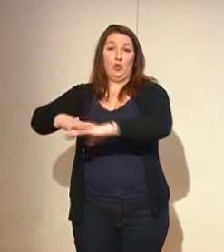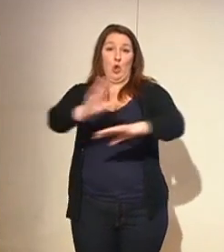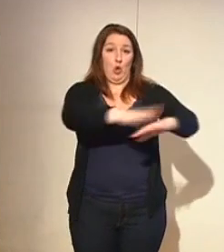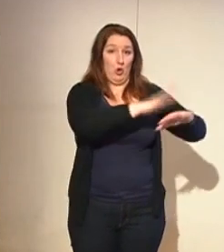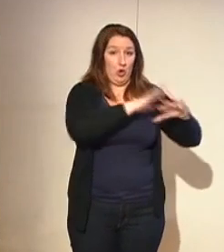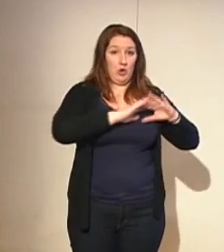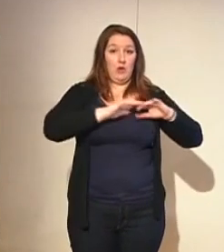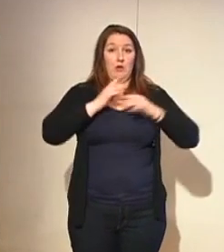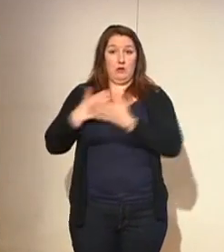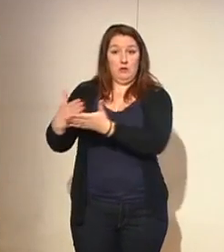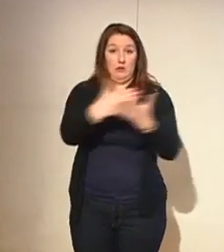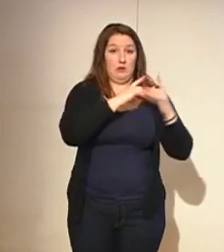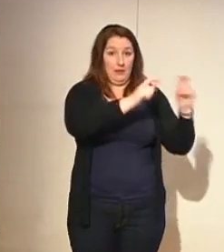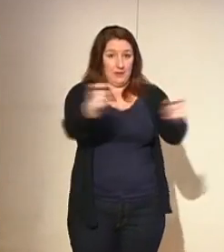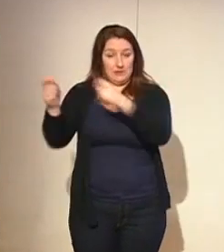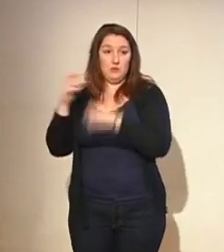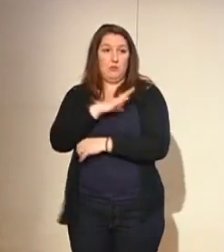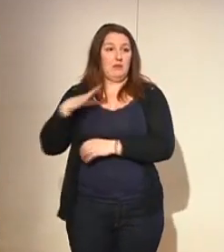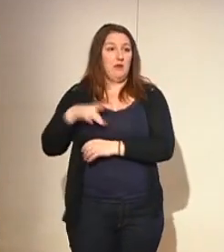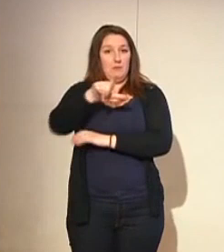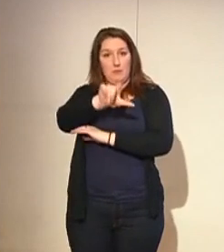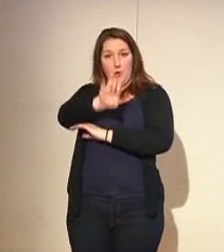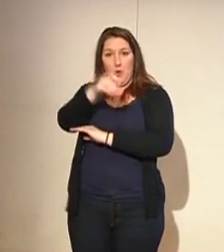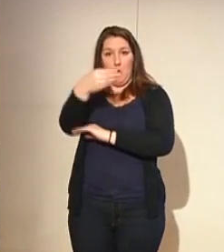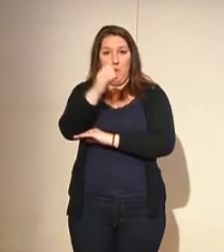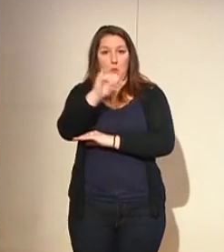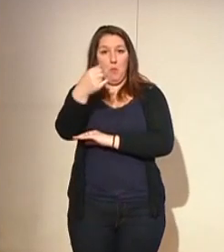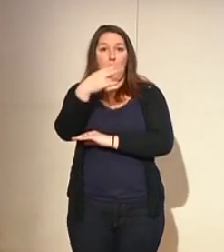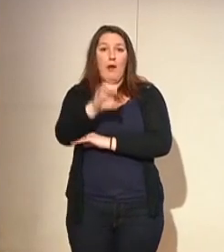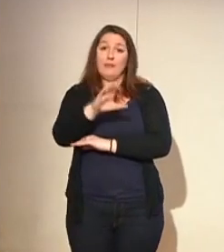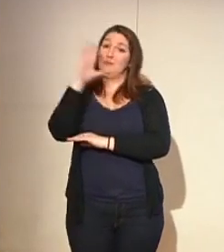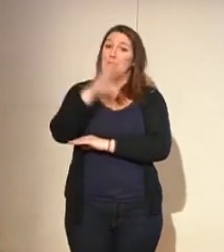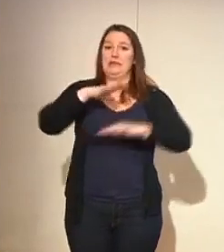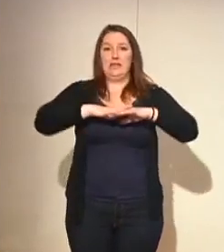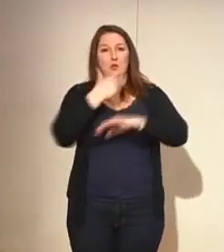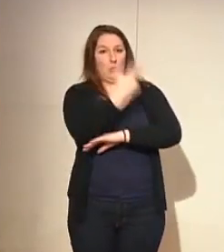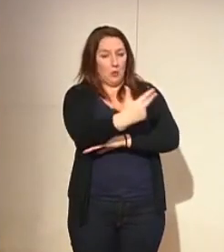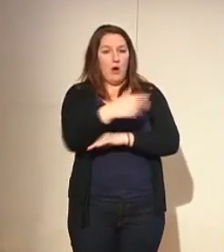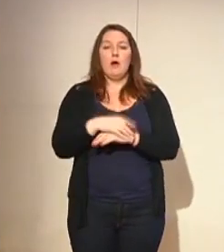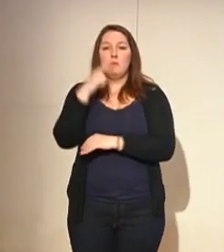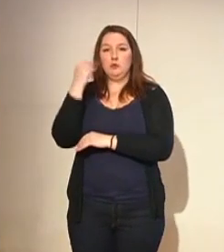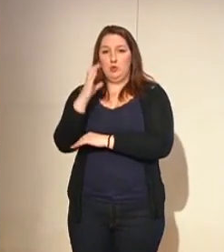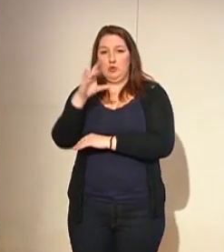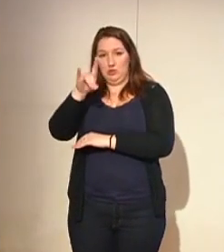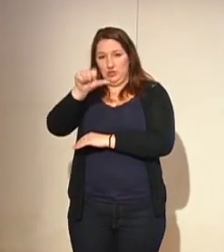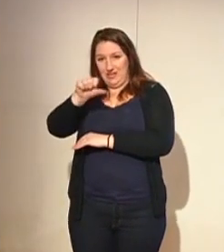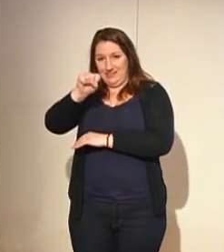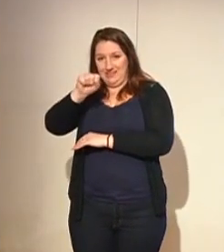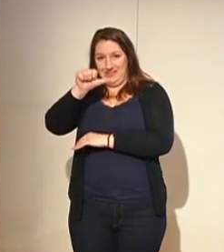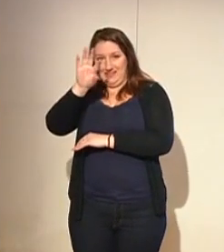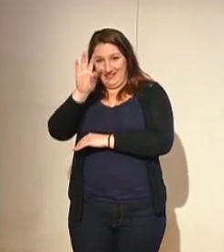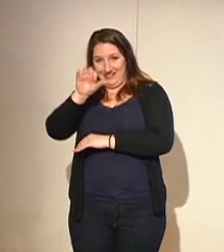secteurs laticia sera adjointe au secteur 3 Thierry Chastanier sera adjoint au secteur